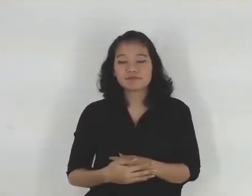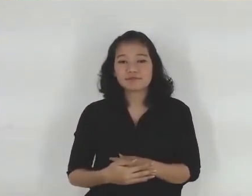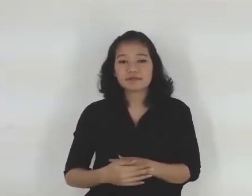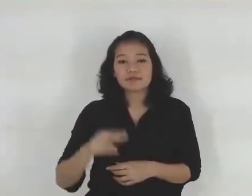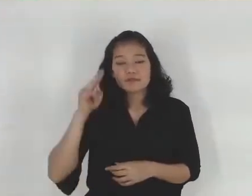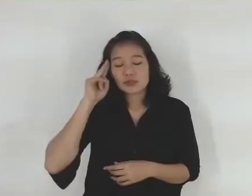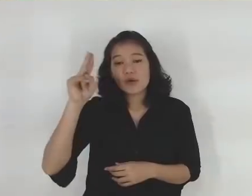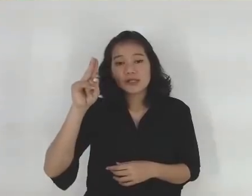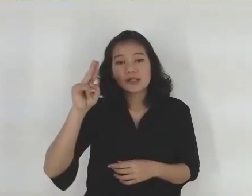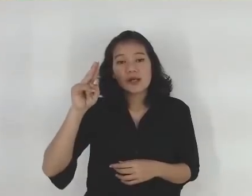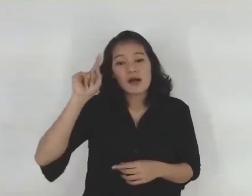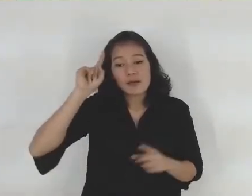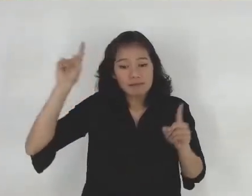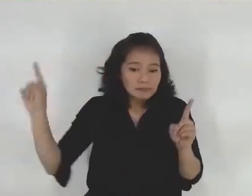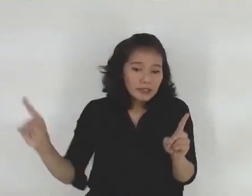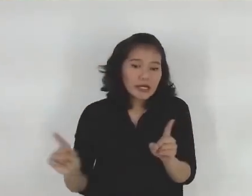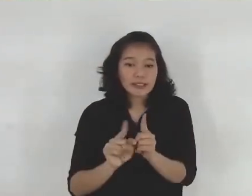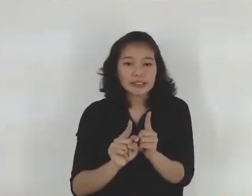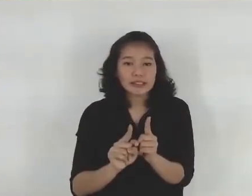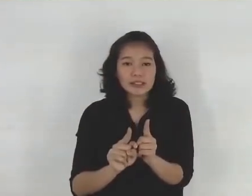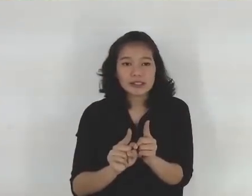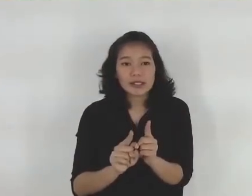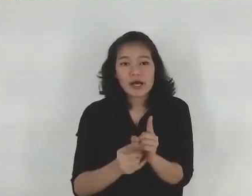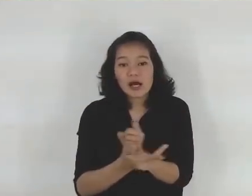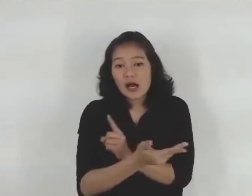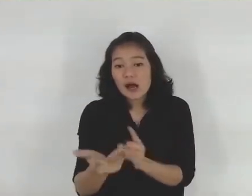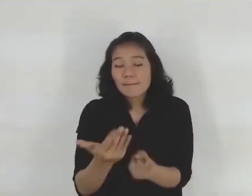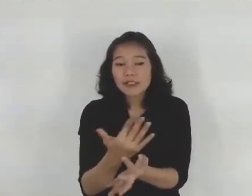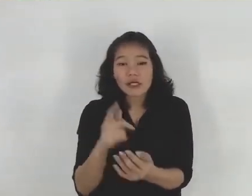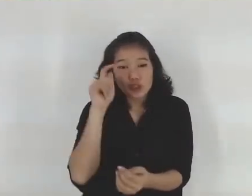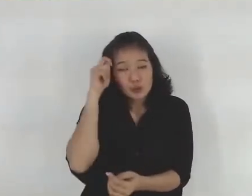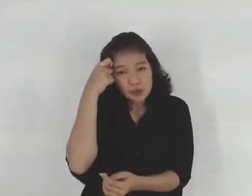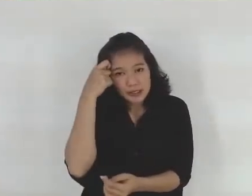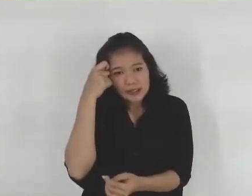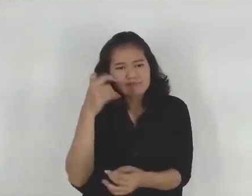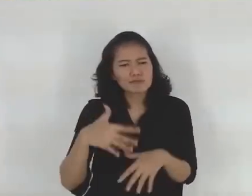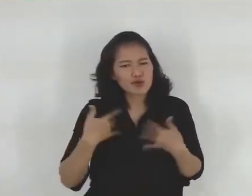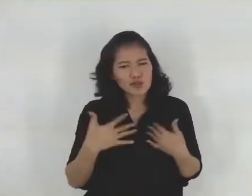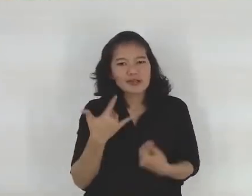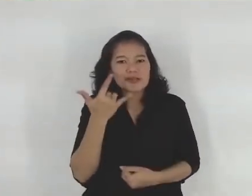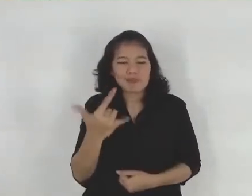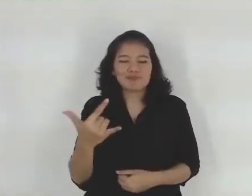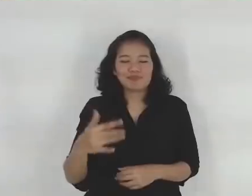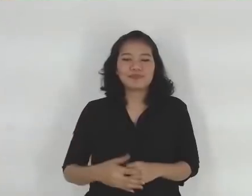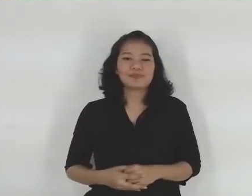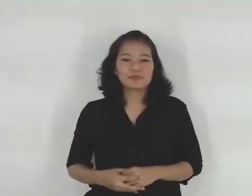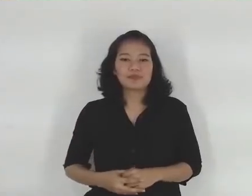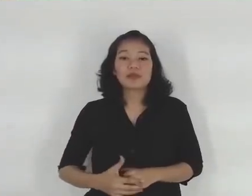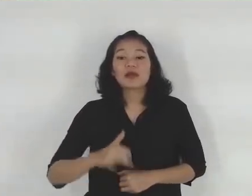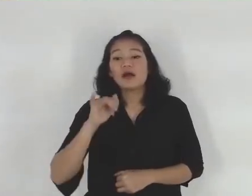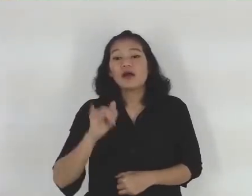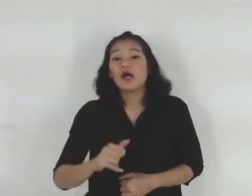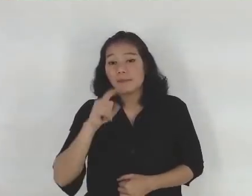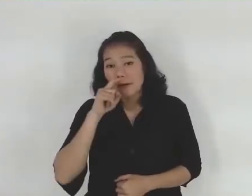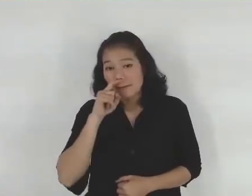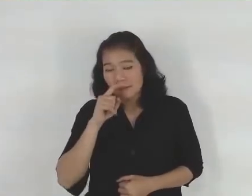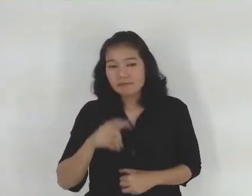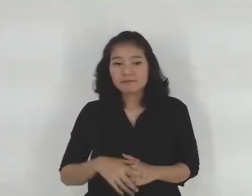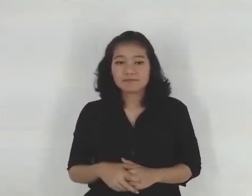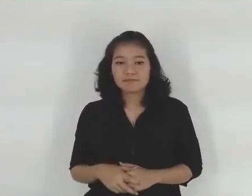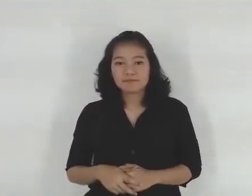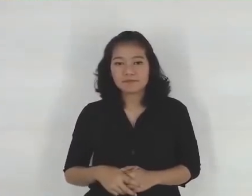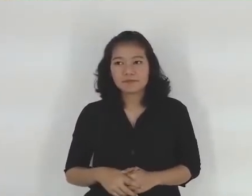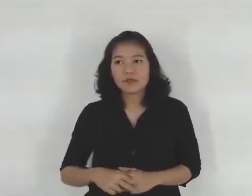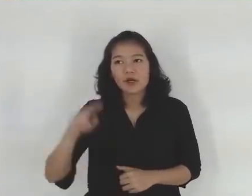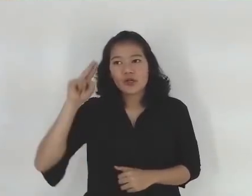kesesakan mereka engkau mereka tetap bersukacita ya Bapak ya Bapak akhirnya juga engkau